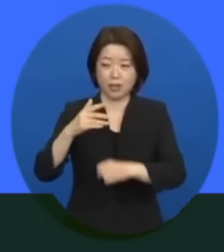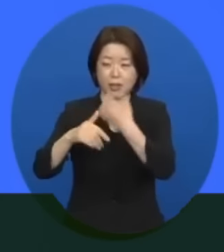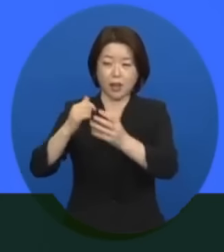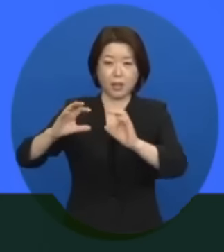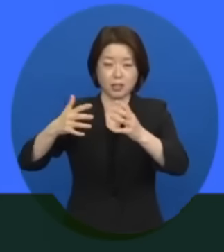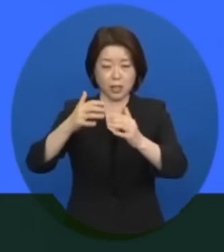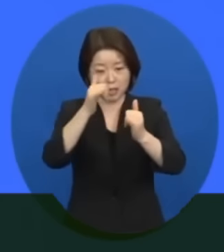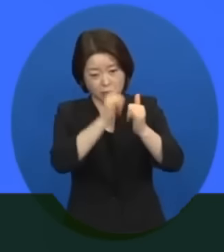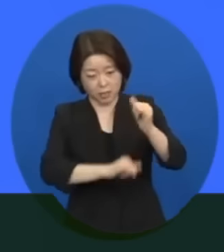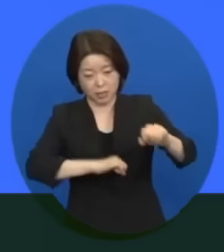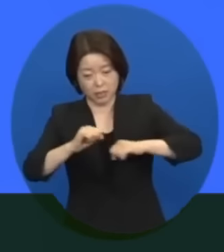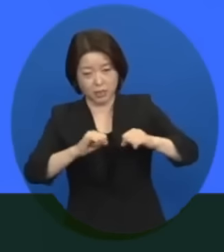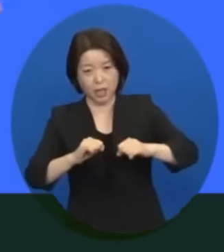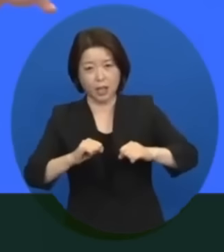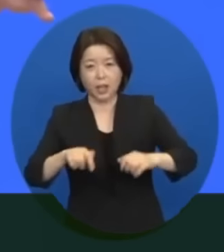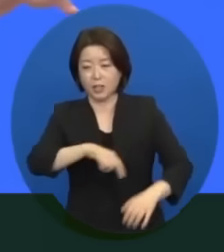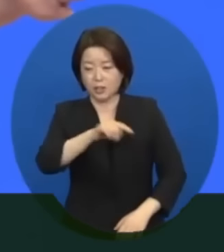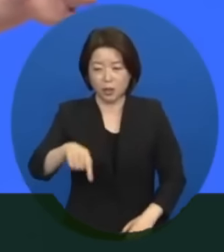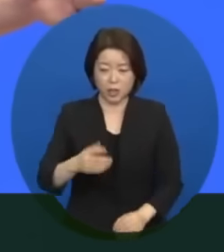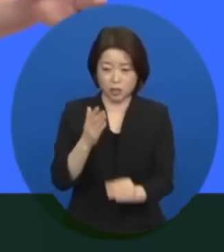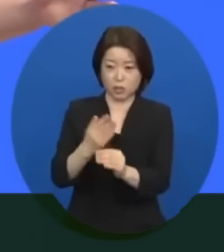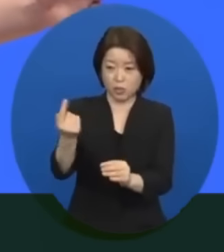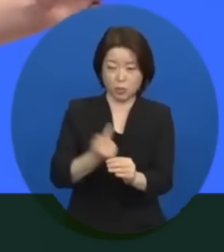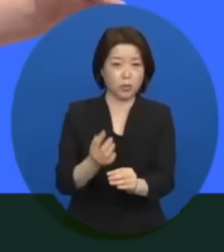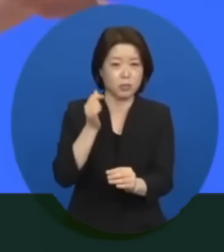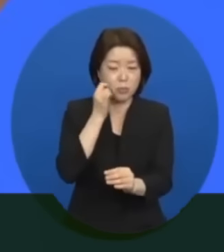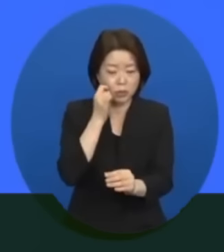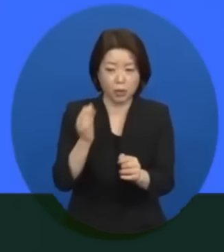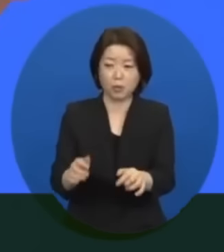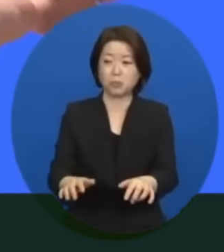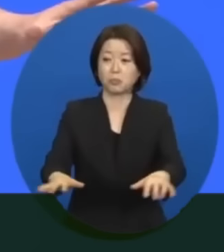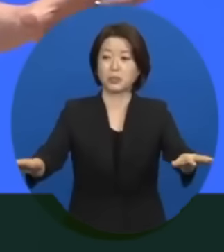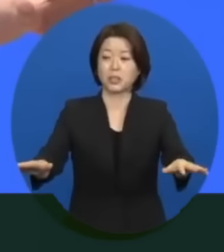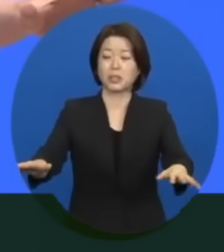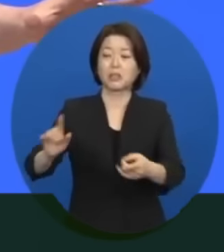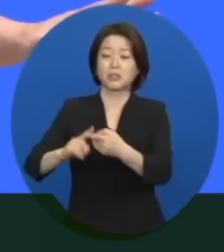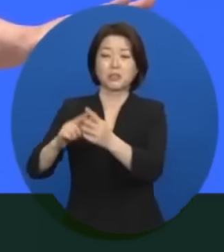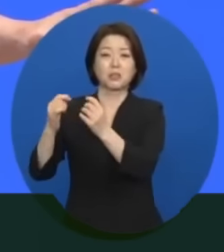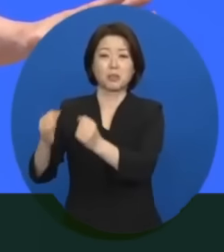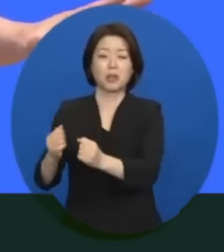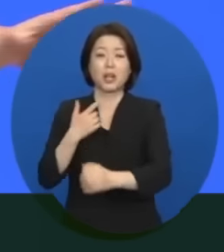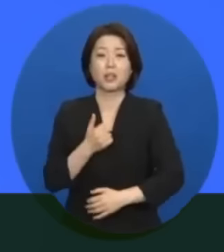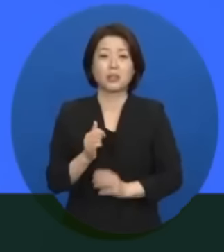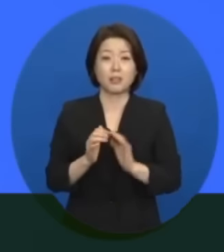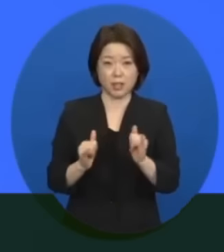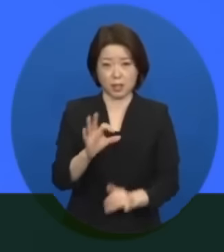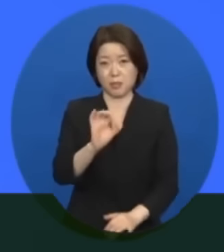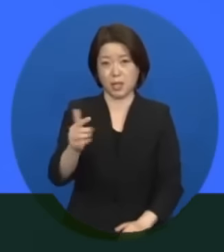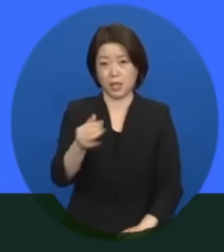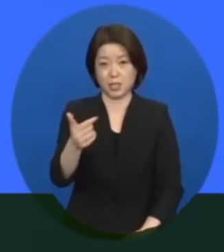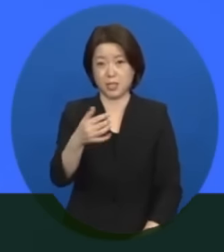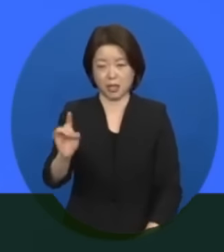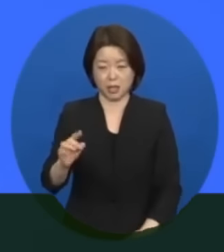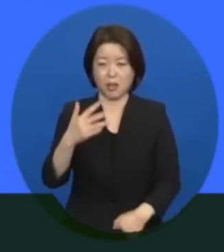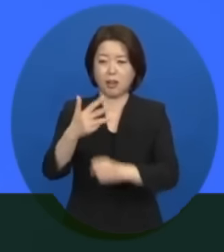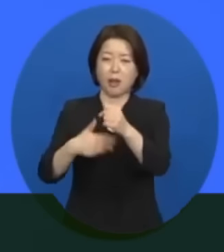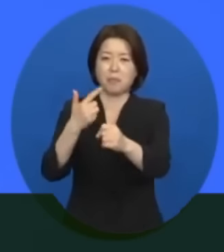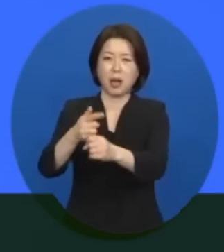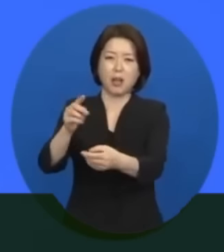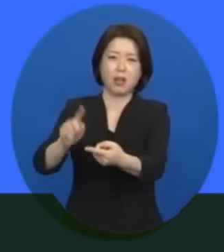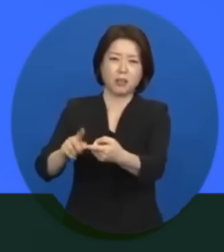역사의 중심 있지 못하고 변들이 밀려 있었던 사람이 에니아 입니다 이렇게 8년을 계속